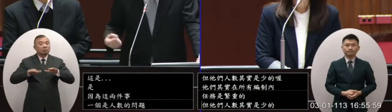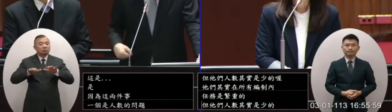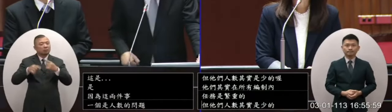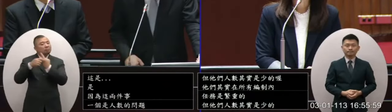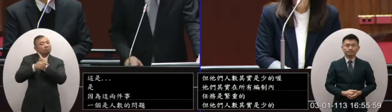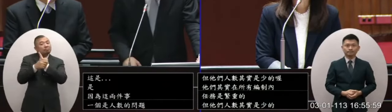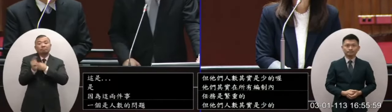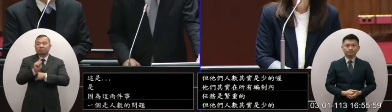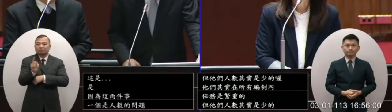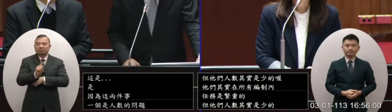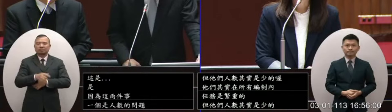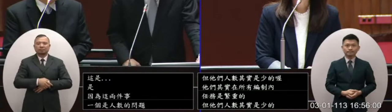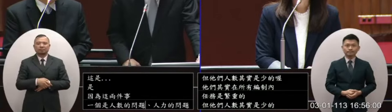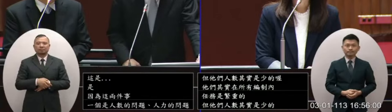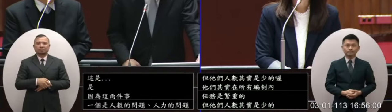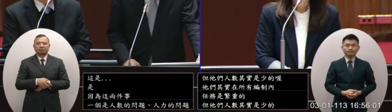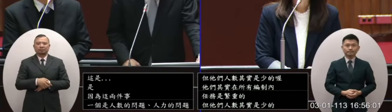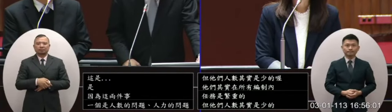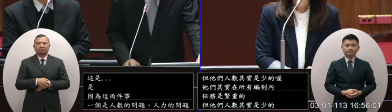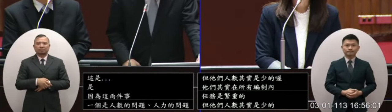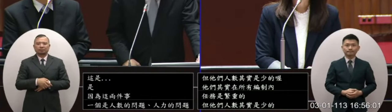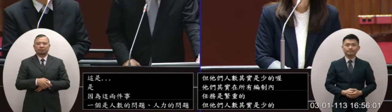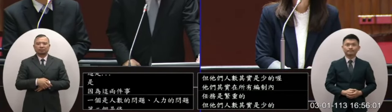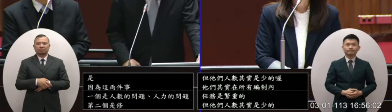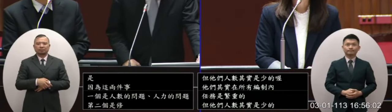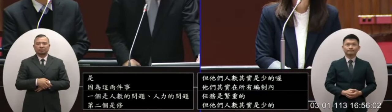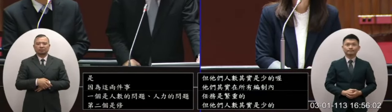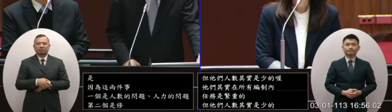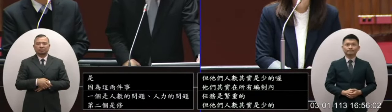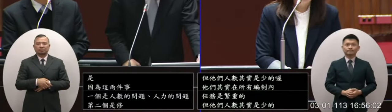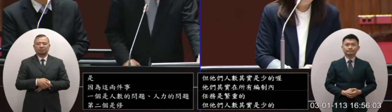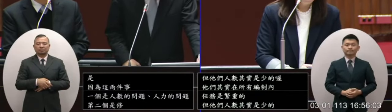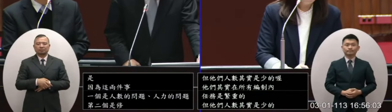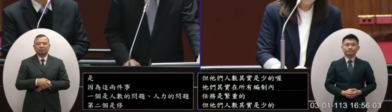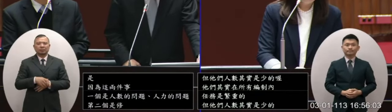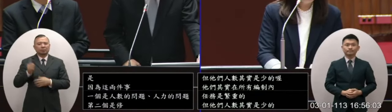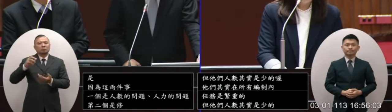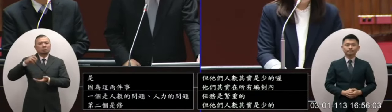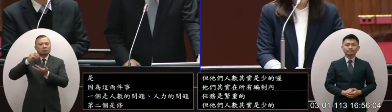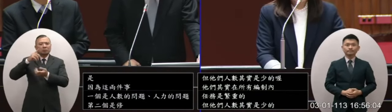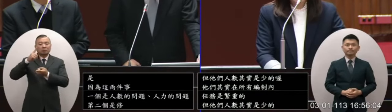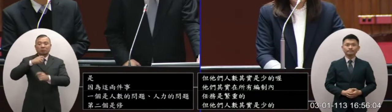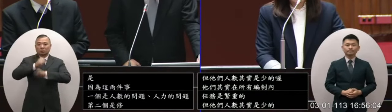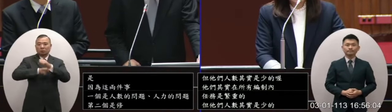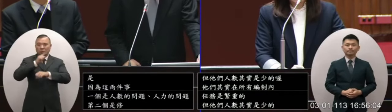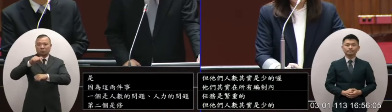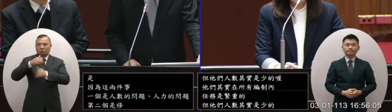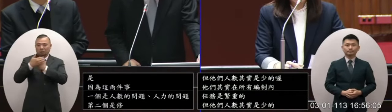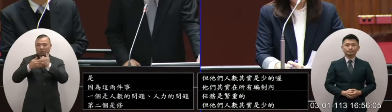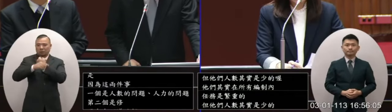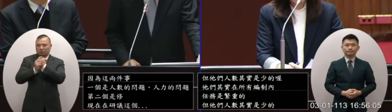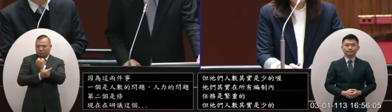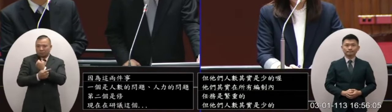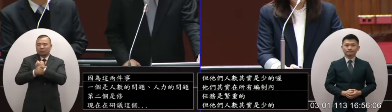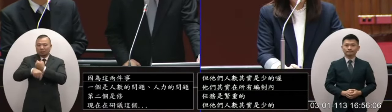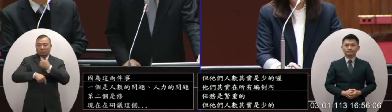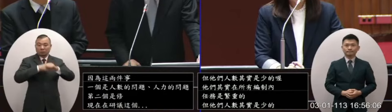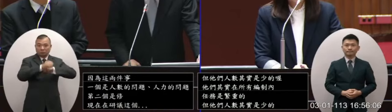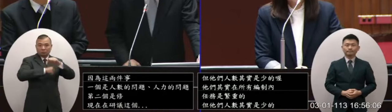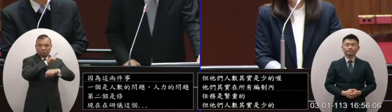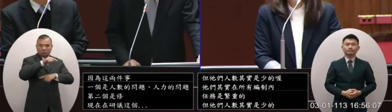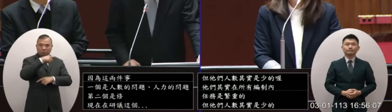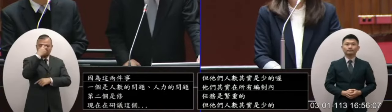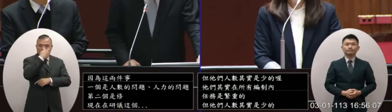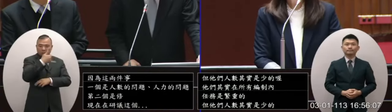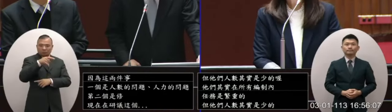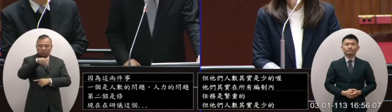哈，这个这个有一些这样的一个意见，就是修改动保法哈，来给予这个动检员部分司法